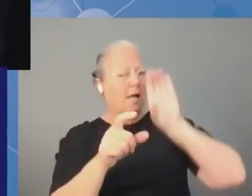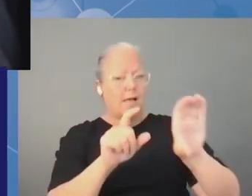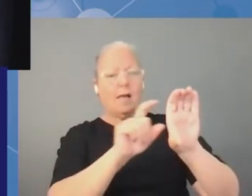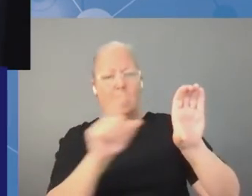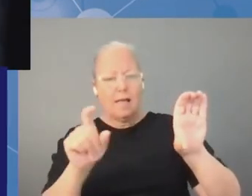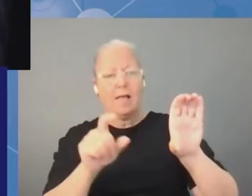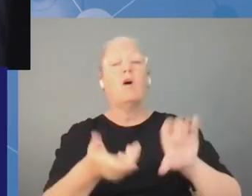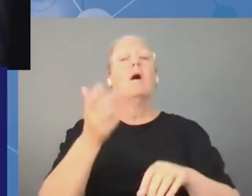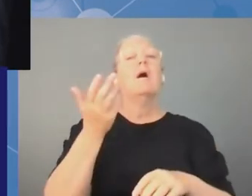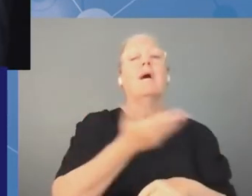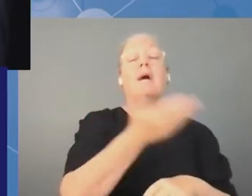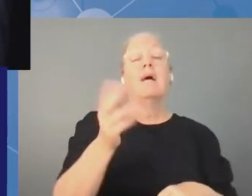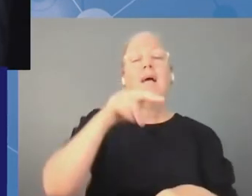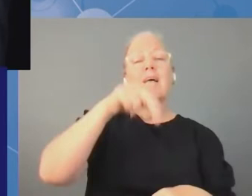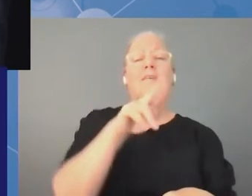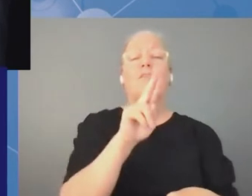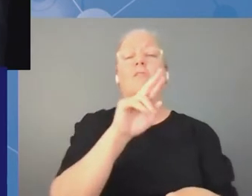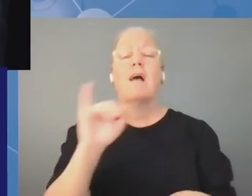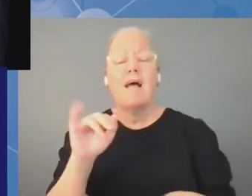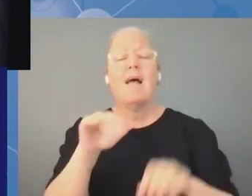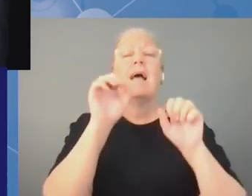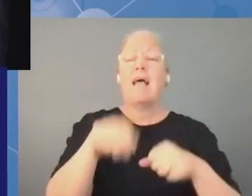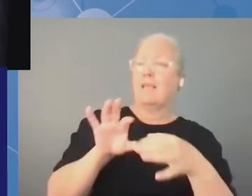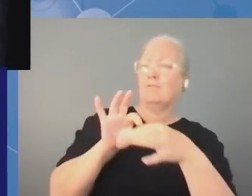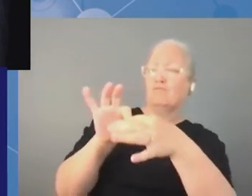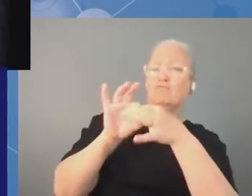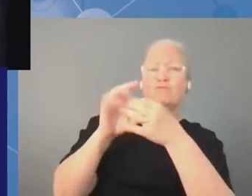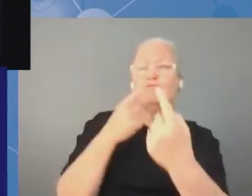الذين يمثلون مصالح